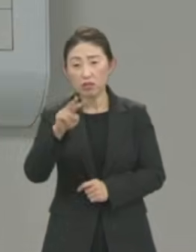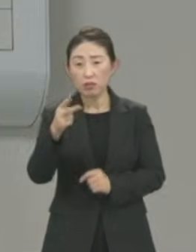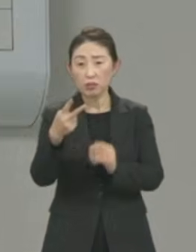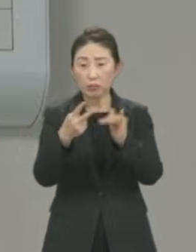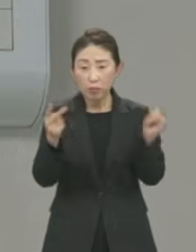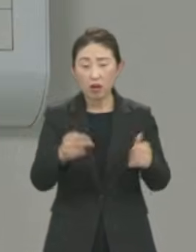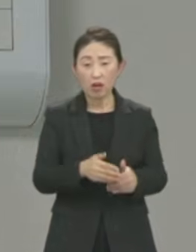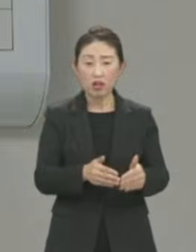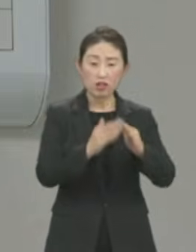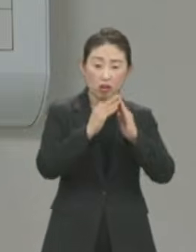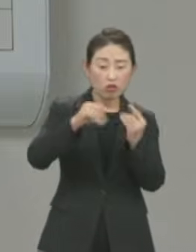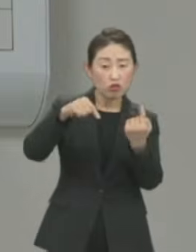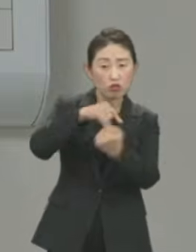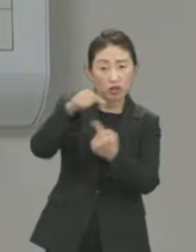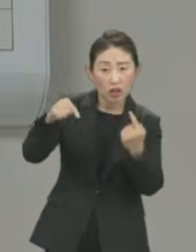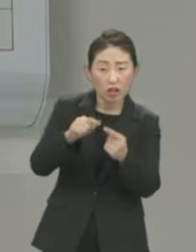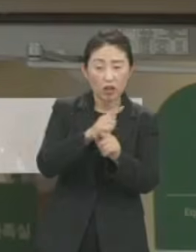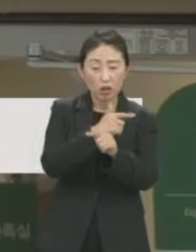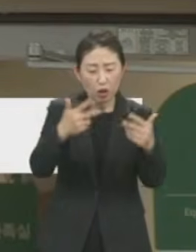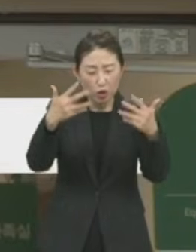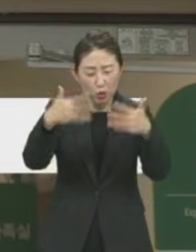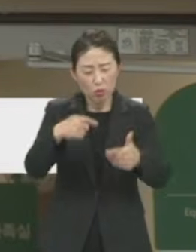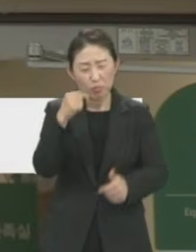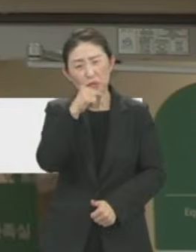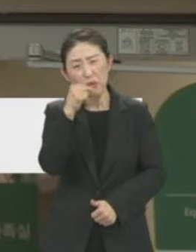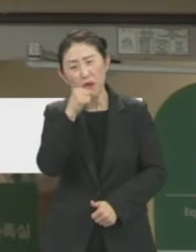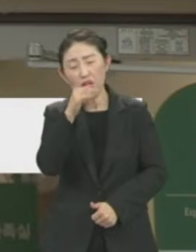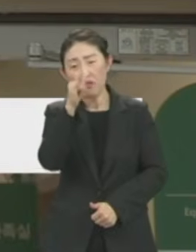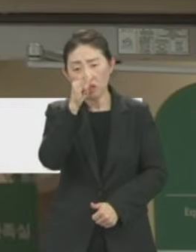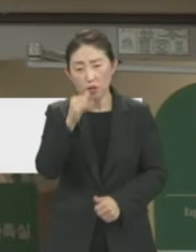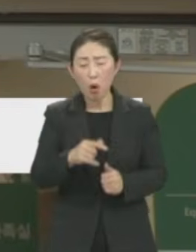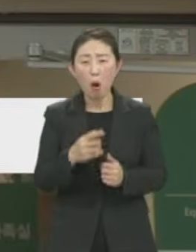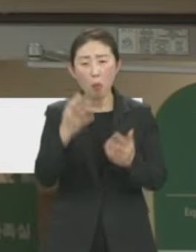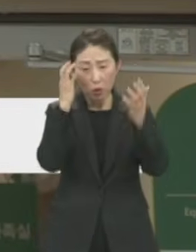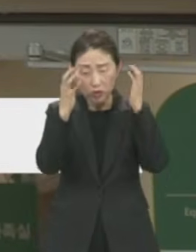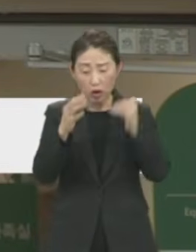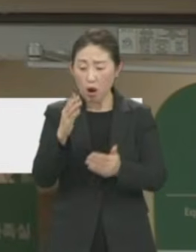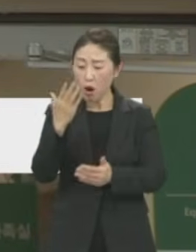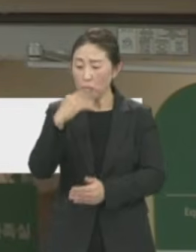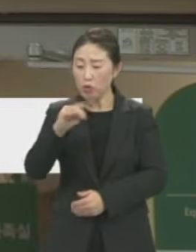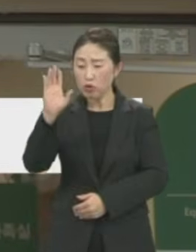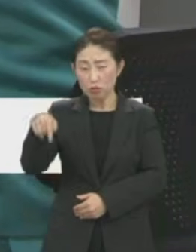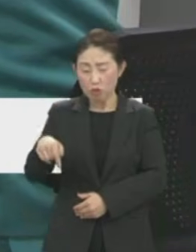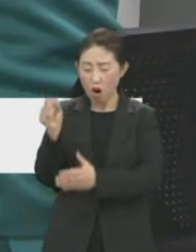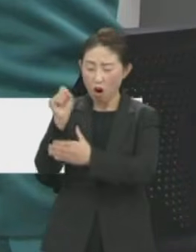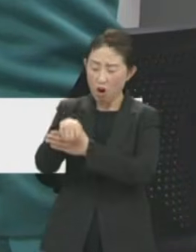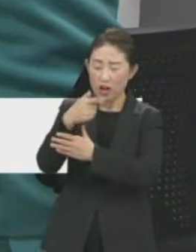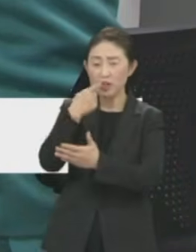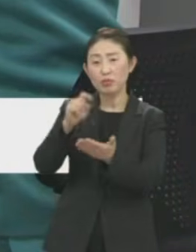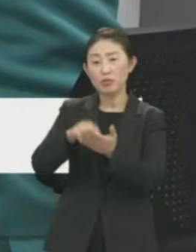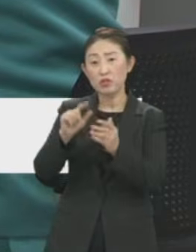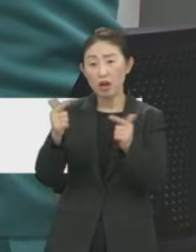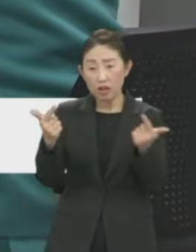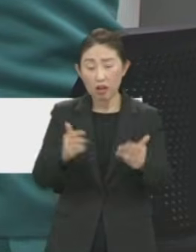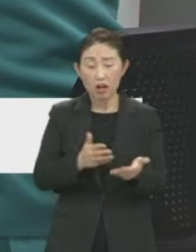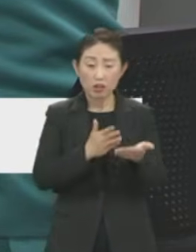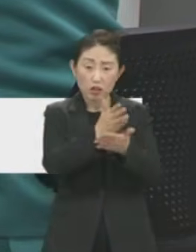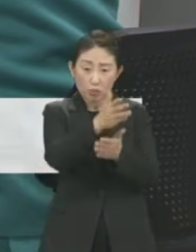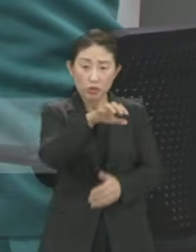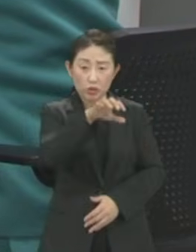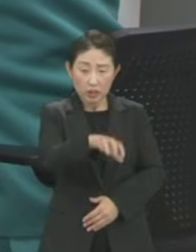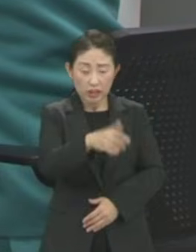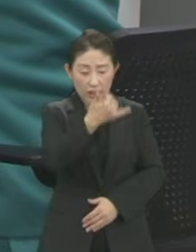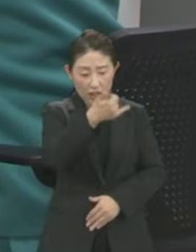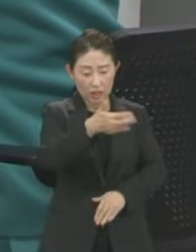하지만 설립과 유지를 위해 갖춰야 할 조건들이 까다롭고 복지부 승인 등도 녹록치 않다 보니 호스피스 전문기관엔